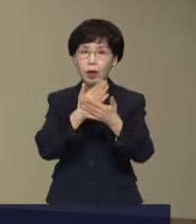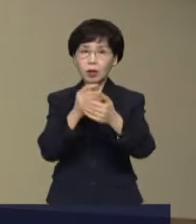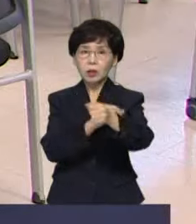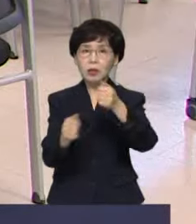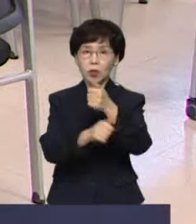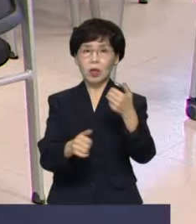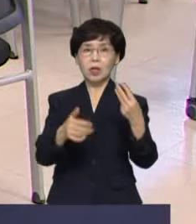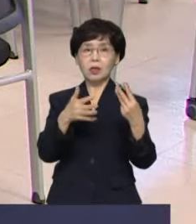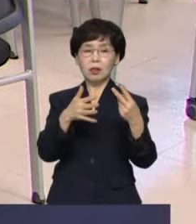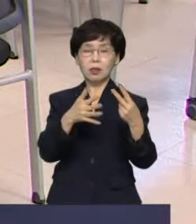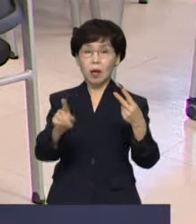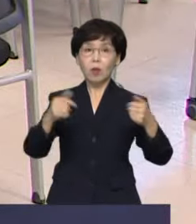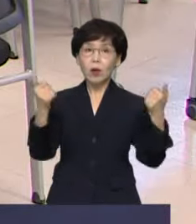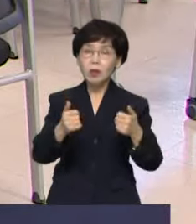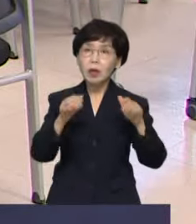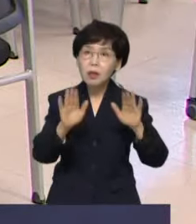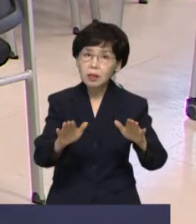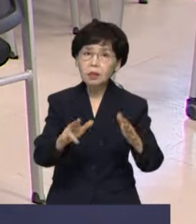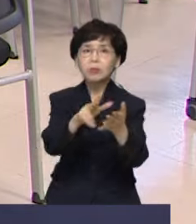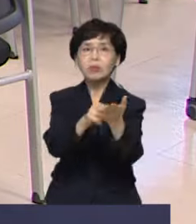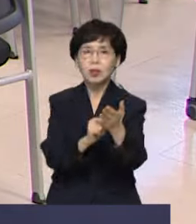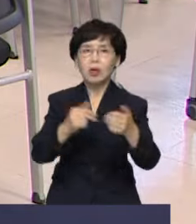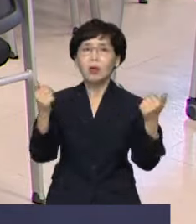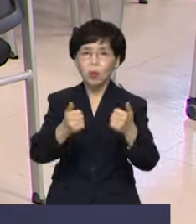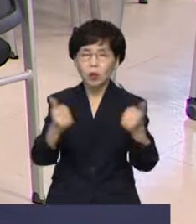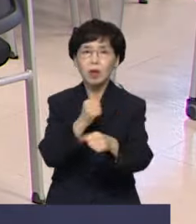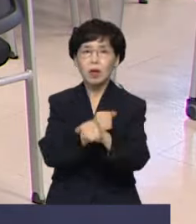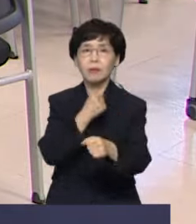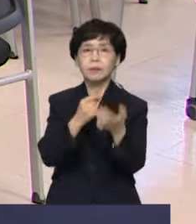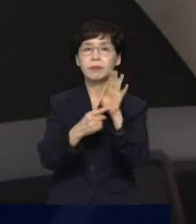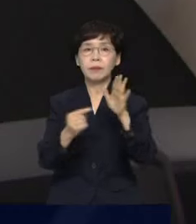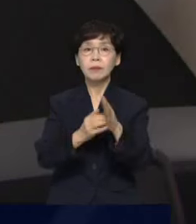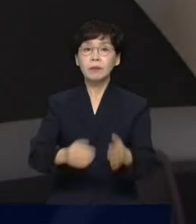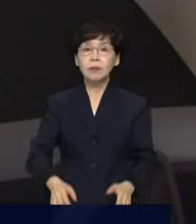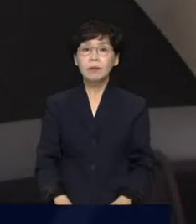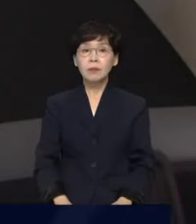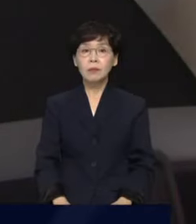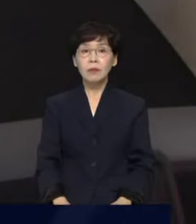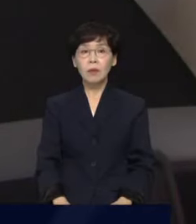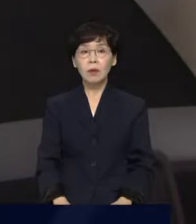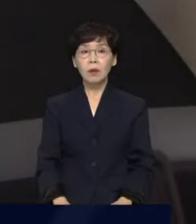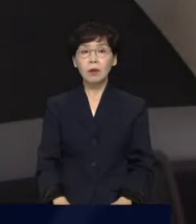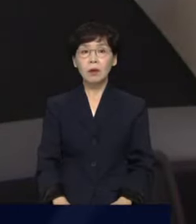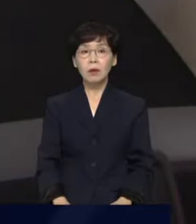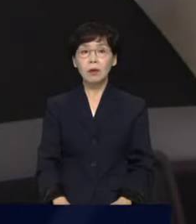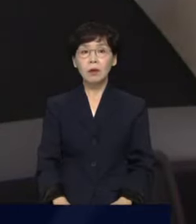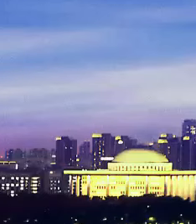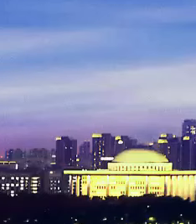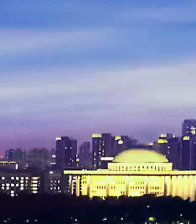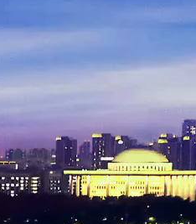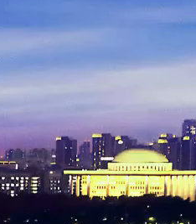회의를 열어 당면한 보건의료 과제 논의를 진행하겠다고 밝혔습니다. SBS 남주현입니다.